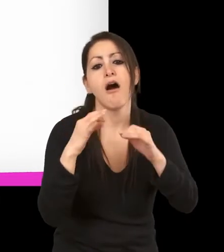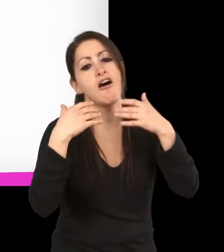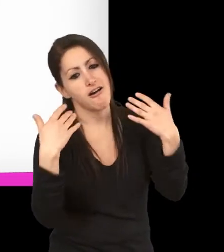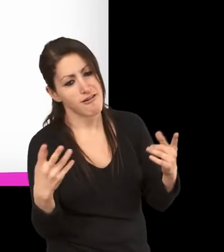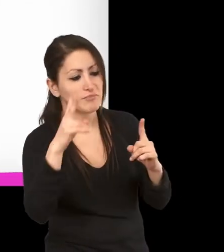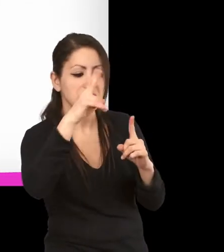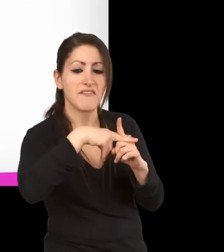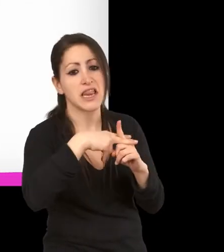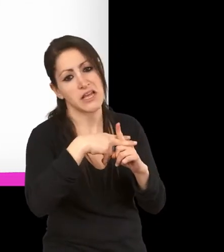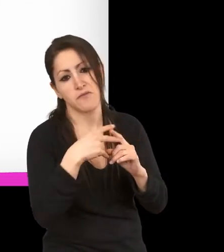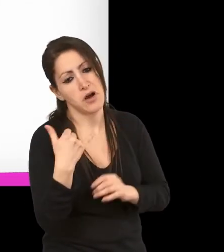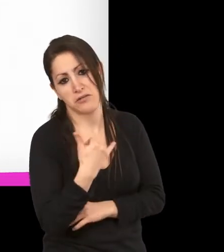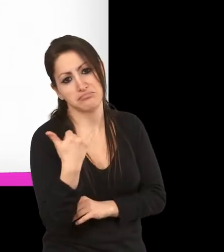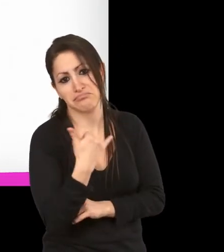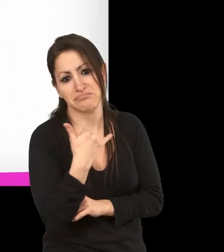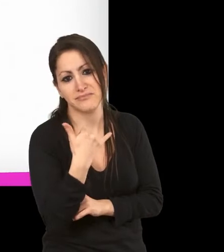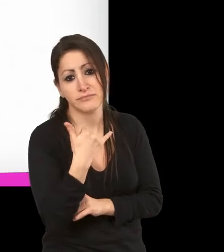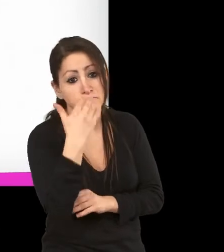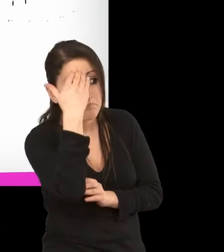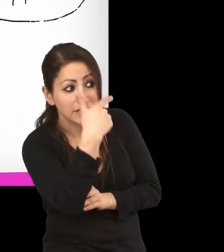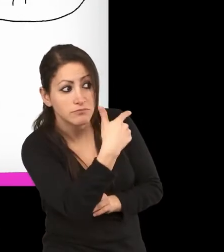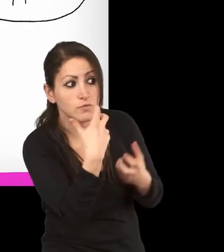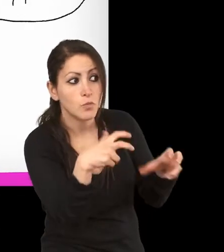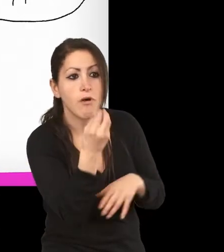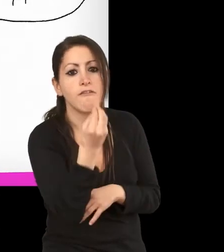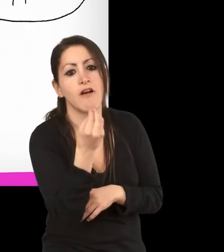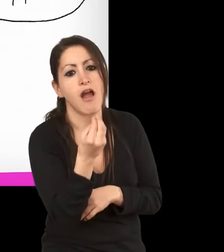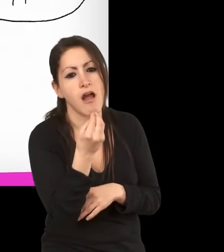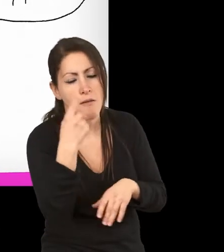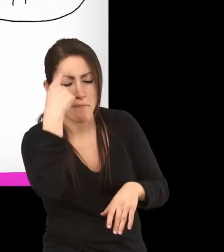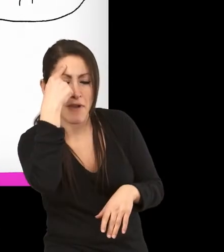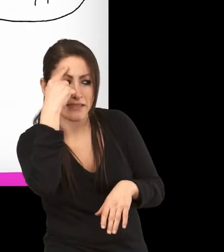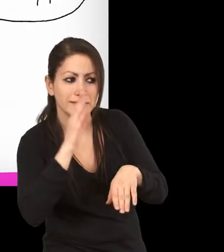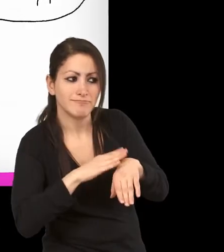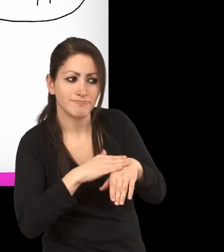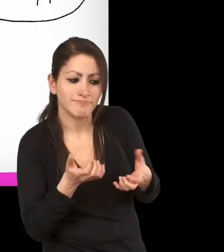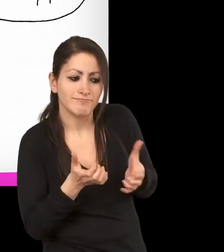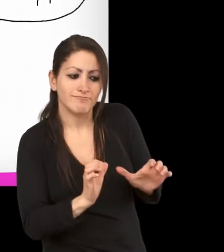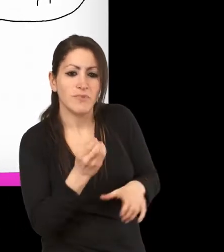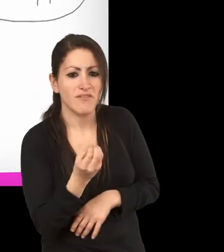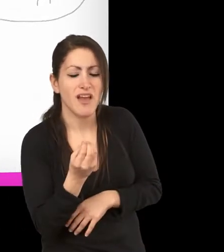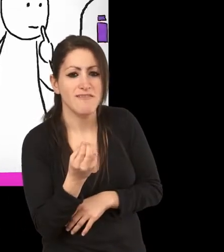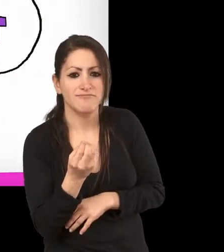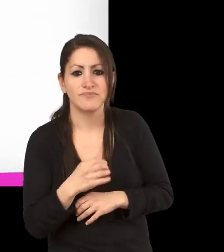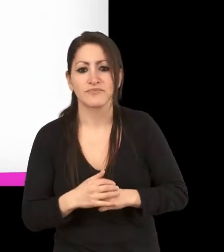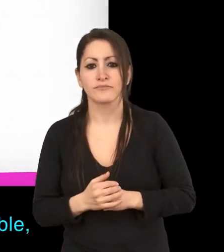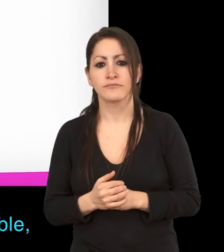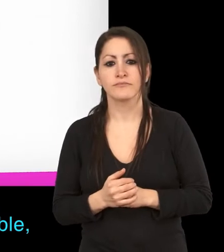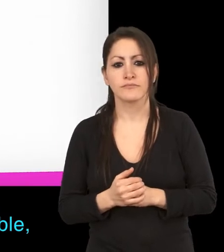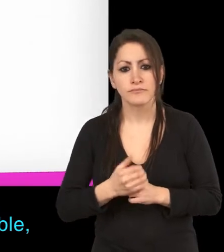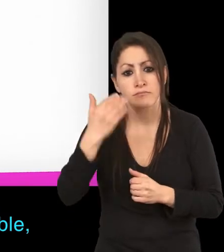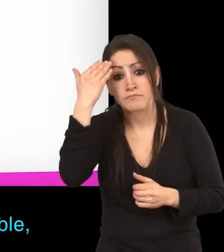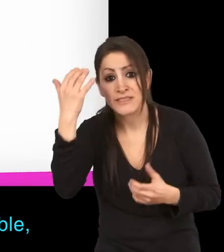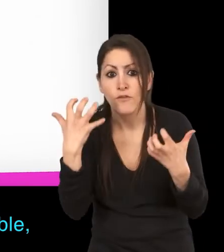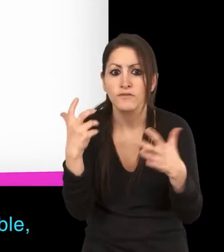d'IST. Donc plus besoin de mettre un préservatif entre vous deux. Et si vous ne voulez pas d'enfant tout de suite, n'oubliez pas d'avoir un moyen de contraception. Le seul moyen